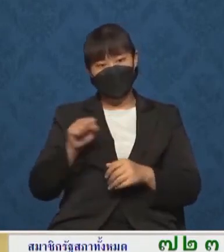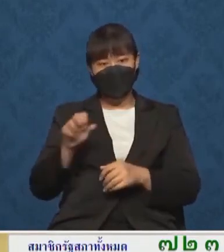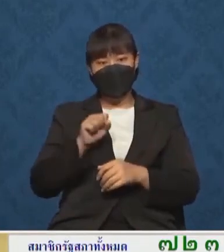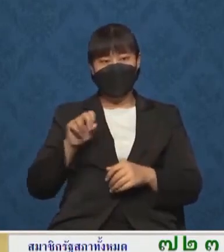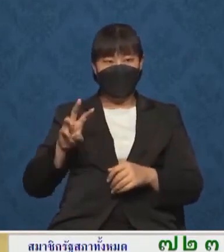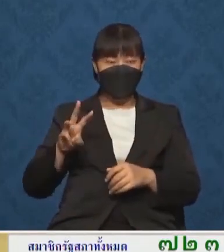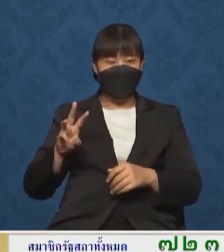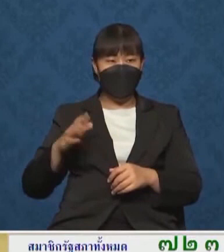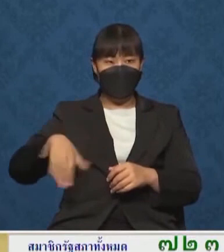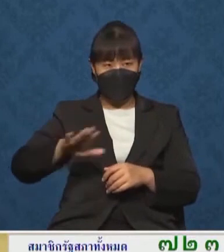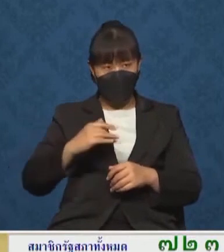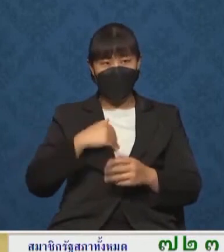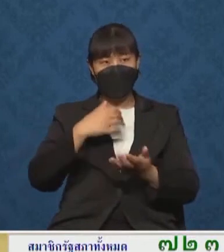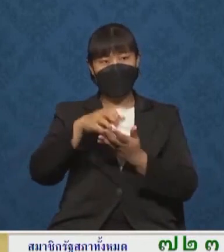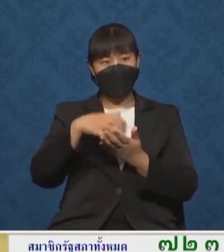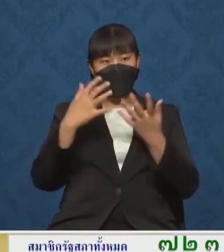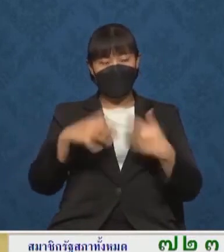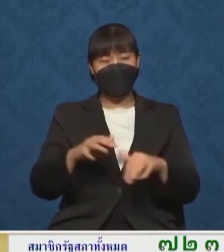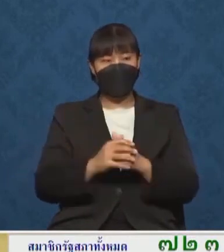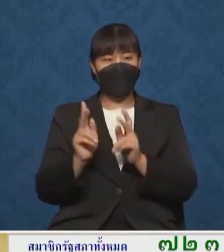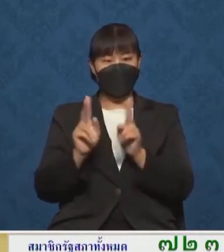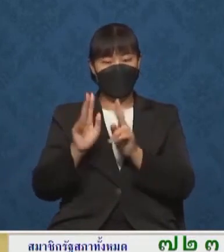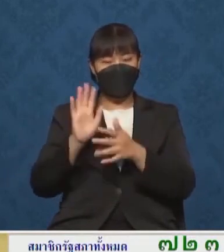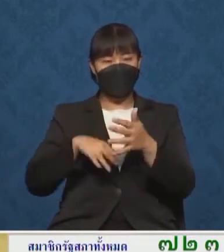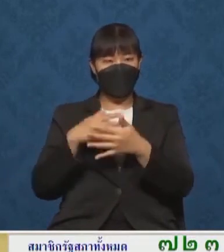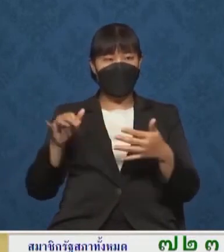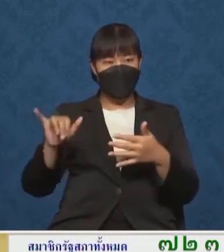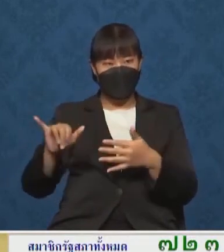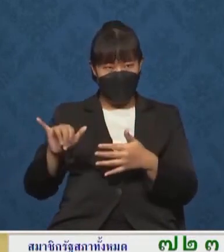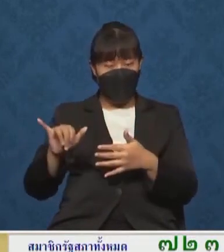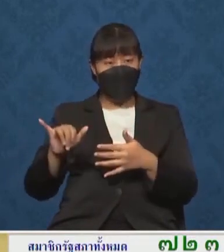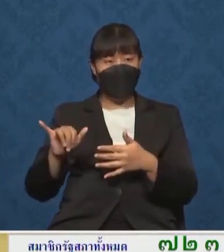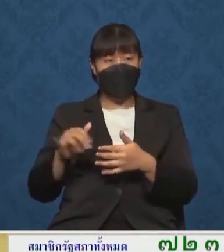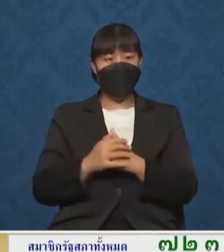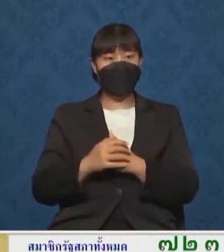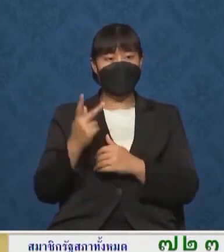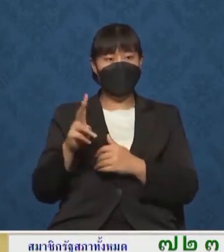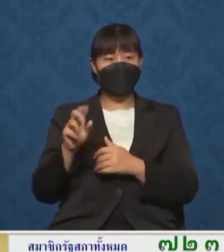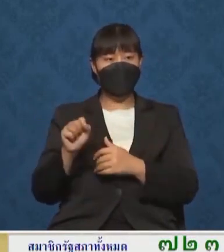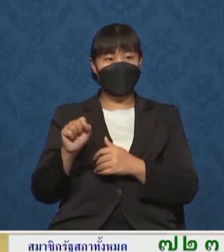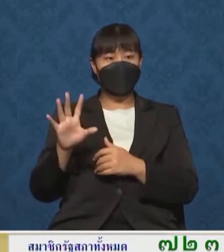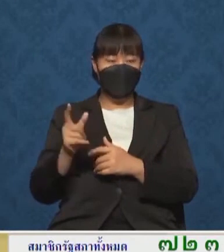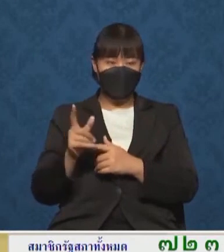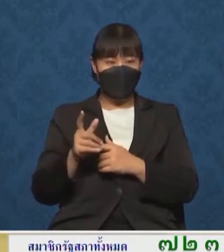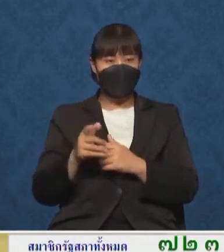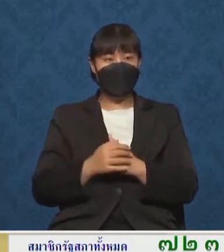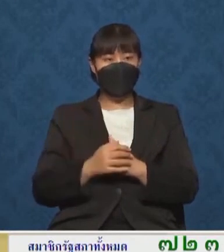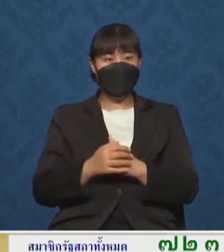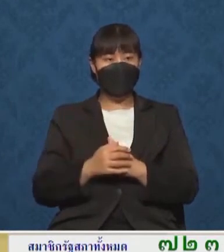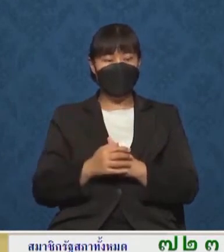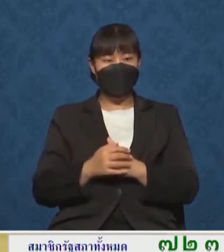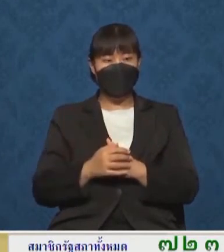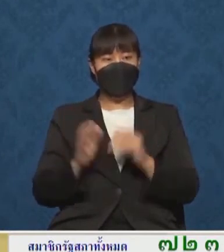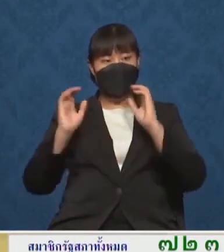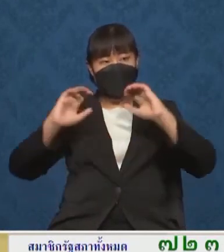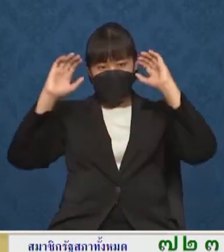ว่าถ้าเราไปดูที่มาของคณะกรรมการยุทธศาสตร์ชาติหรือยุทธศาสตร์คสช.เนี่ยจะพบว่ามาจากการแต่งตั้งของรัฐบ